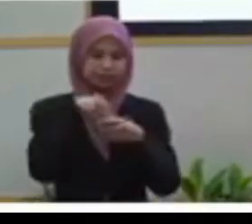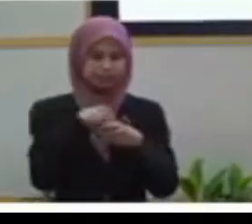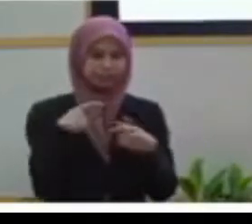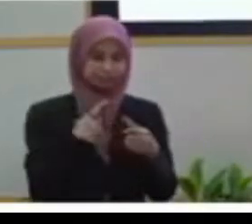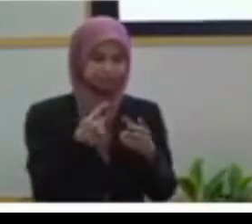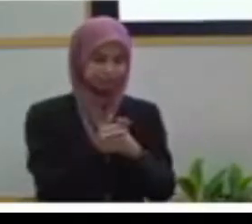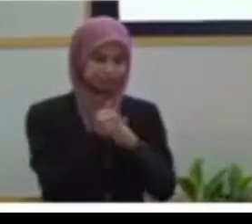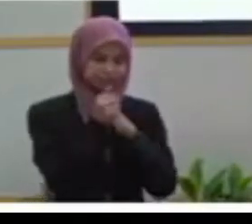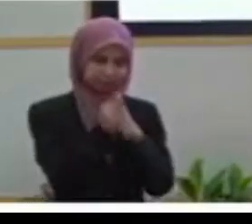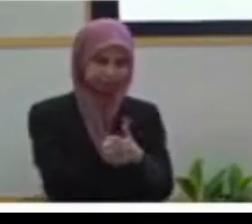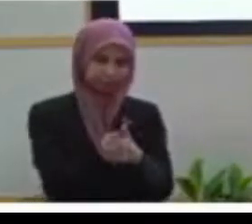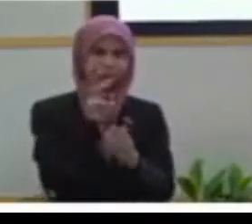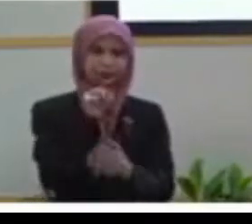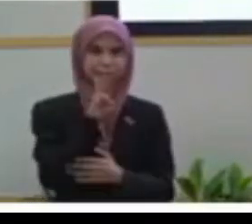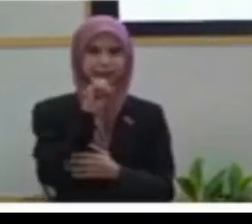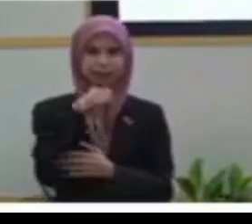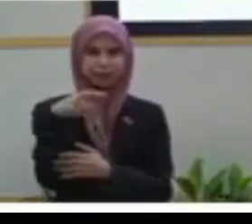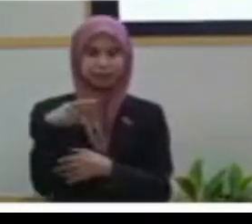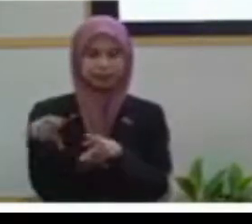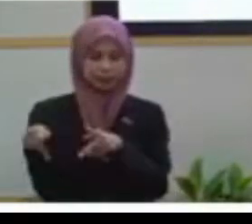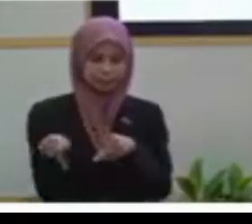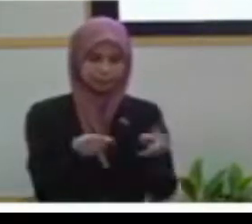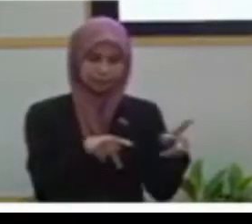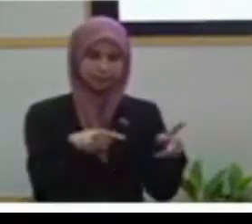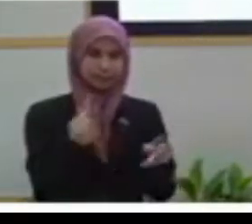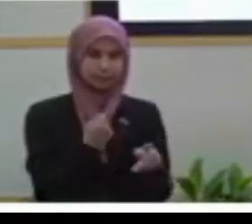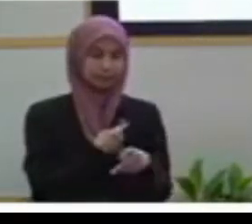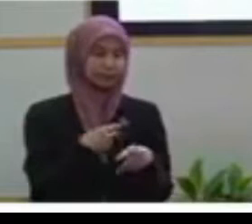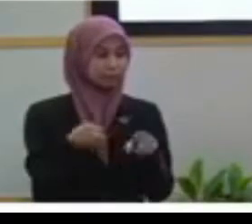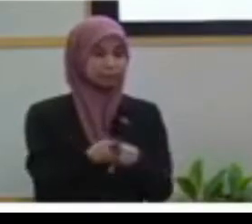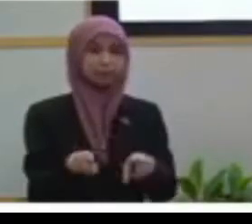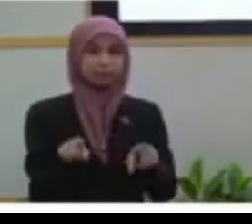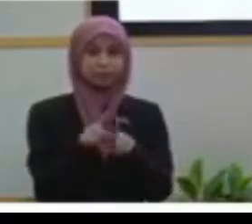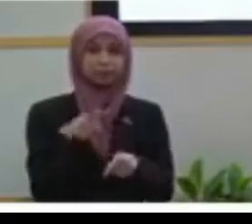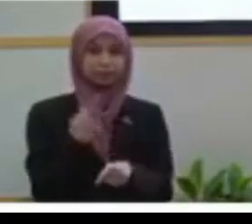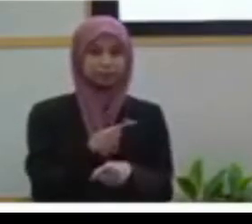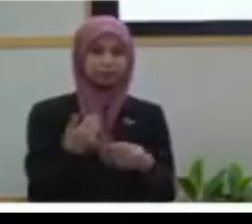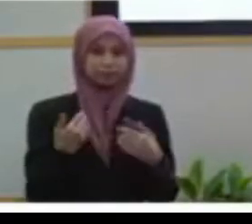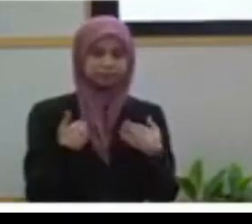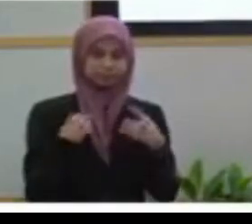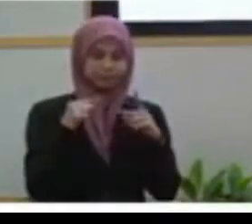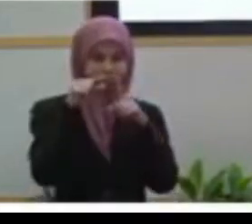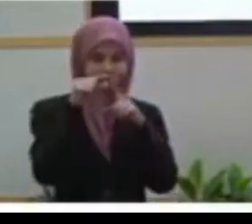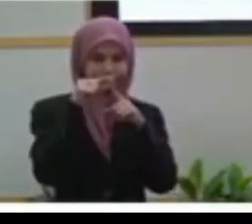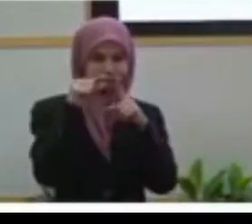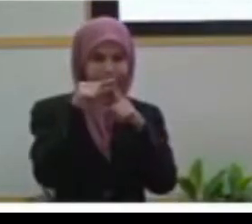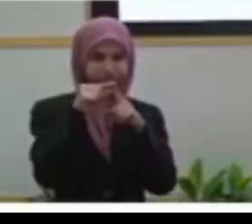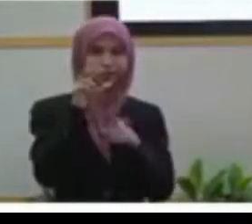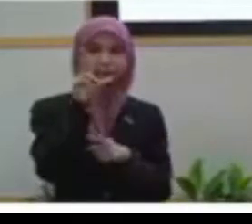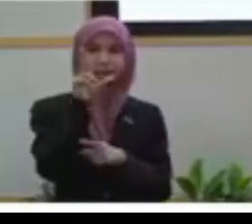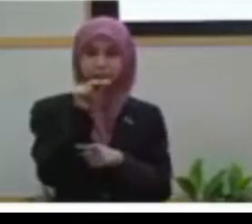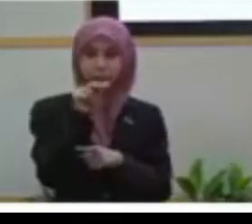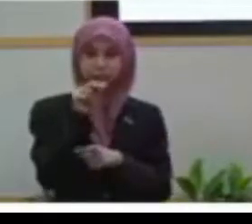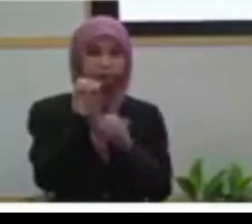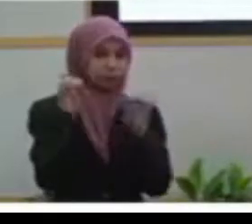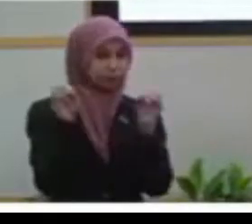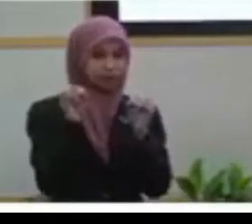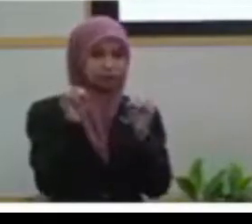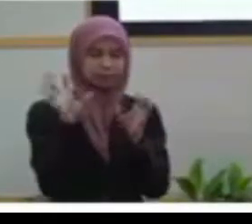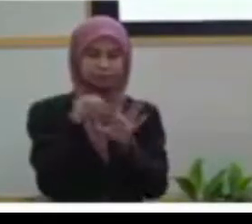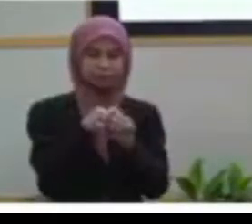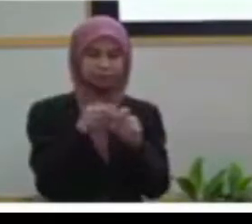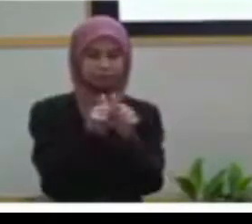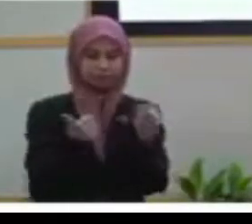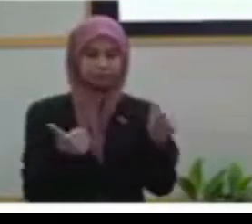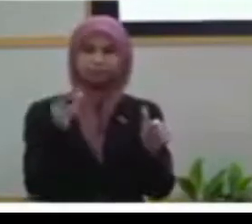principle MBSP dalam plan strategi yang sama terdapat perkataan no one should be left behind.